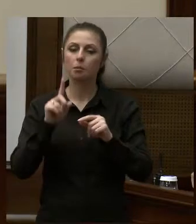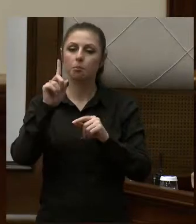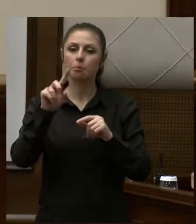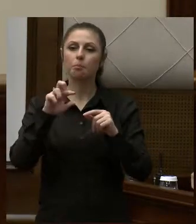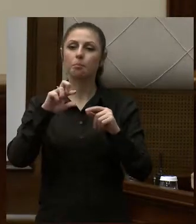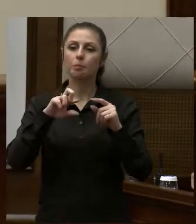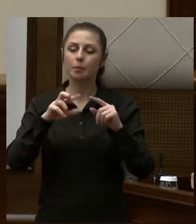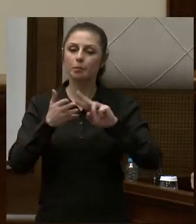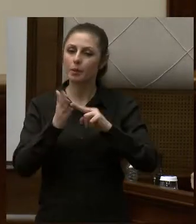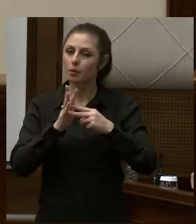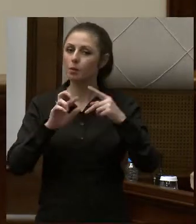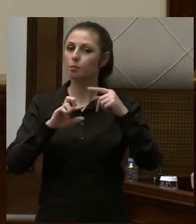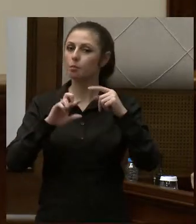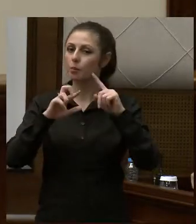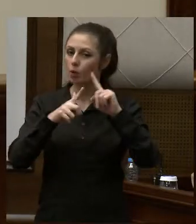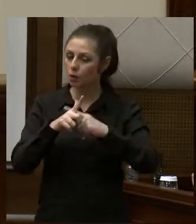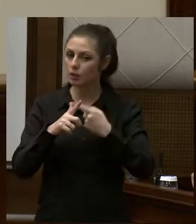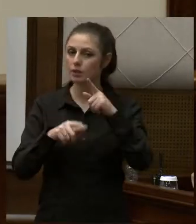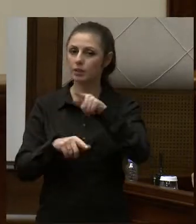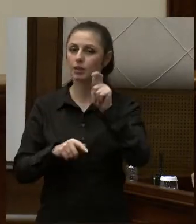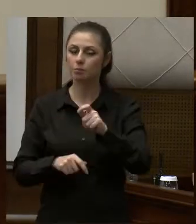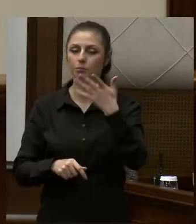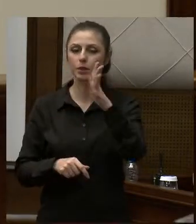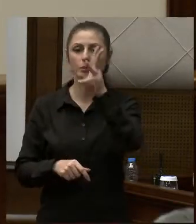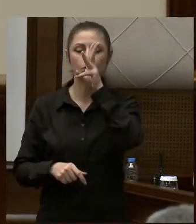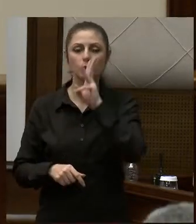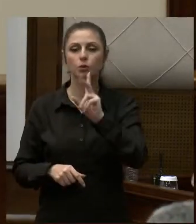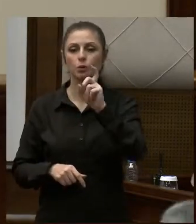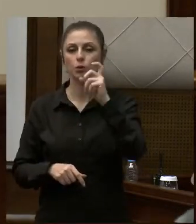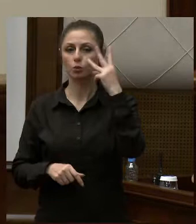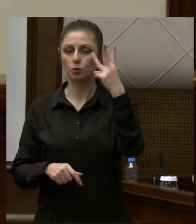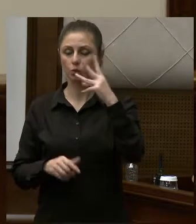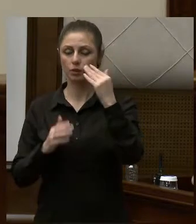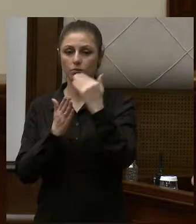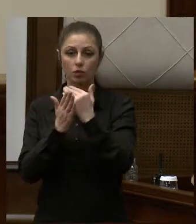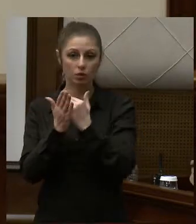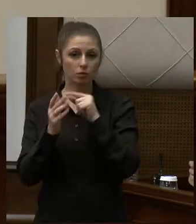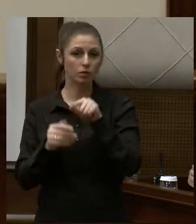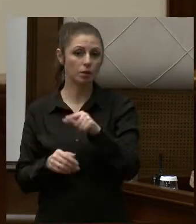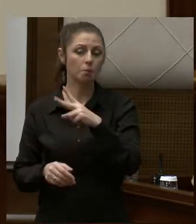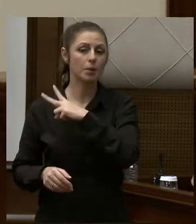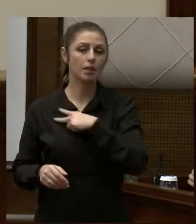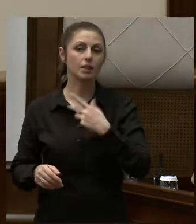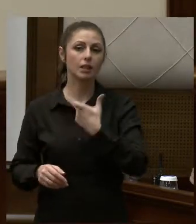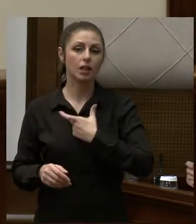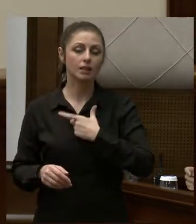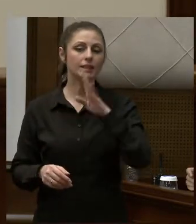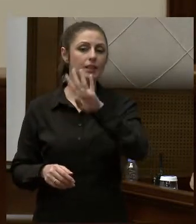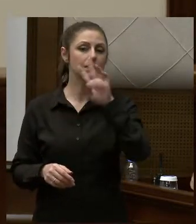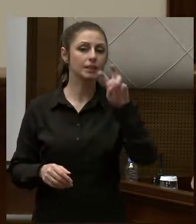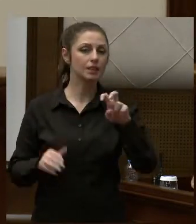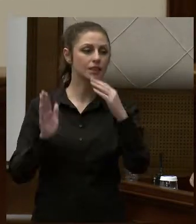müdürü kadrosu ihdas edilmesi hususunun 5393 sayılı belediye kanununun 48. maddesi